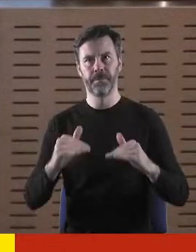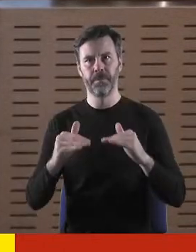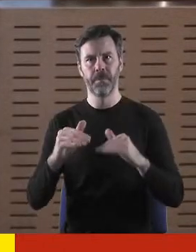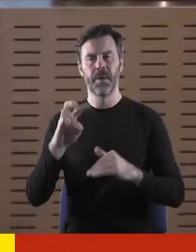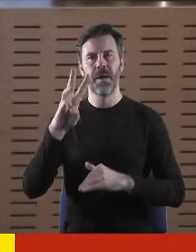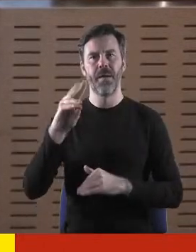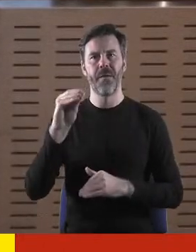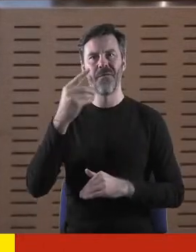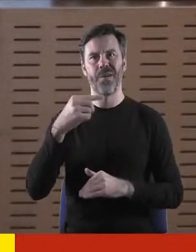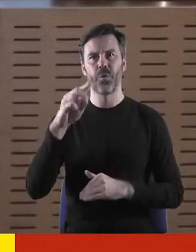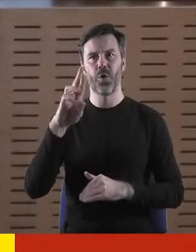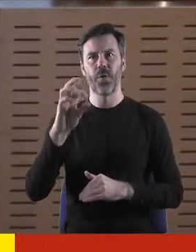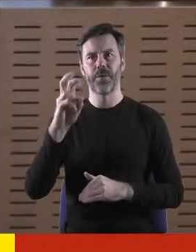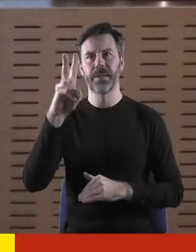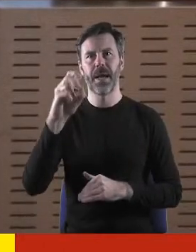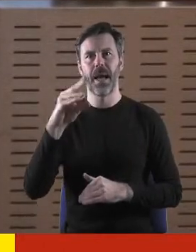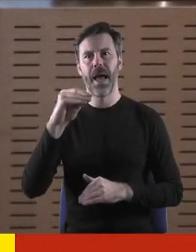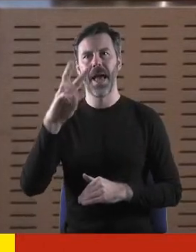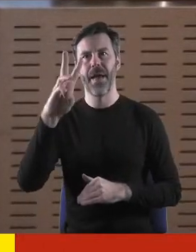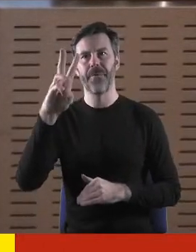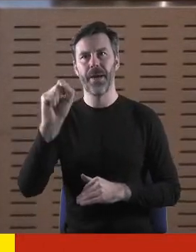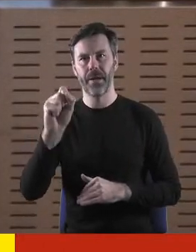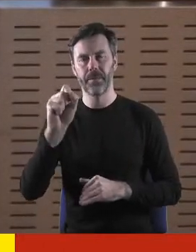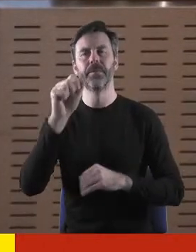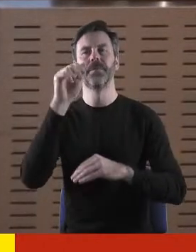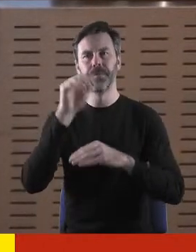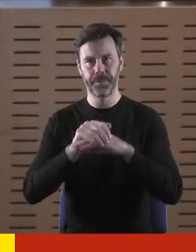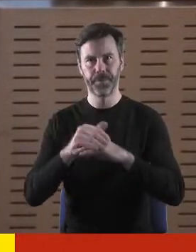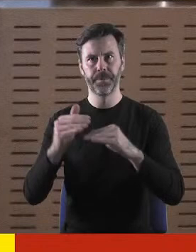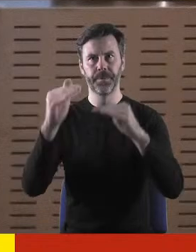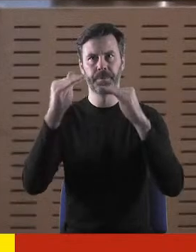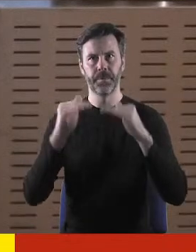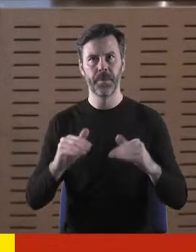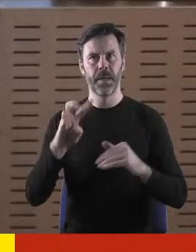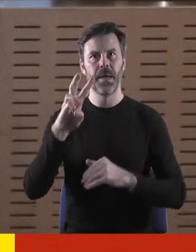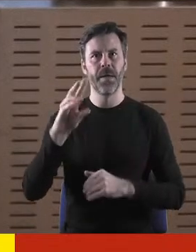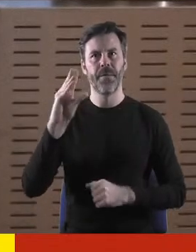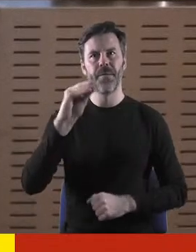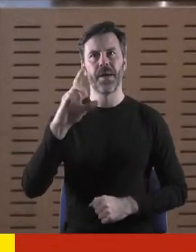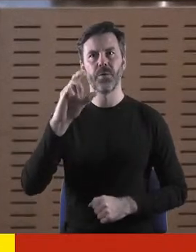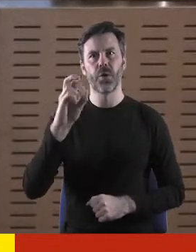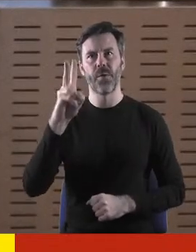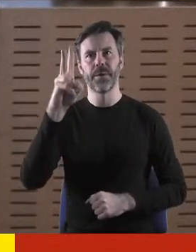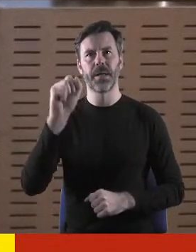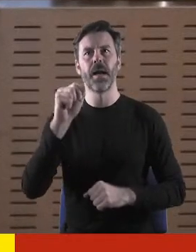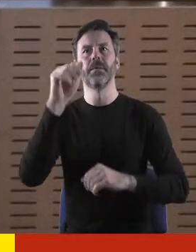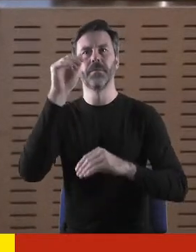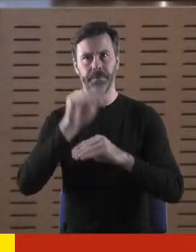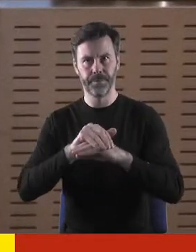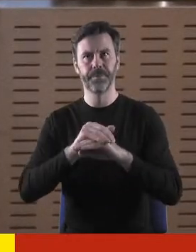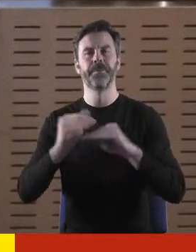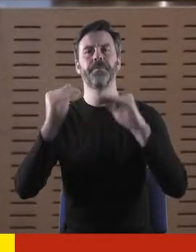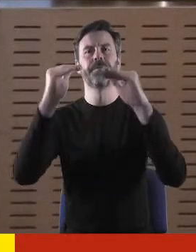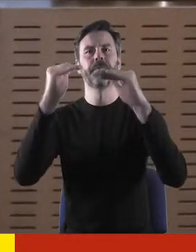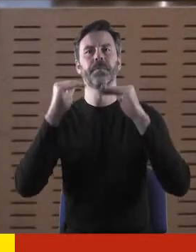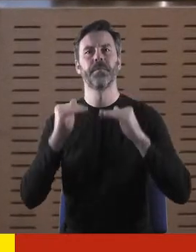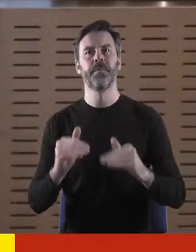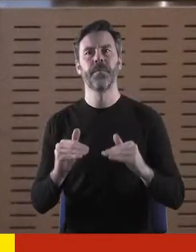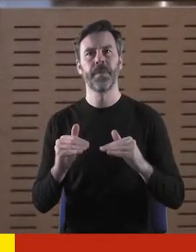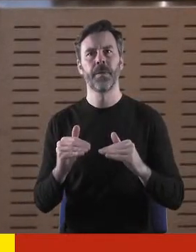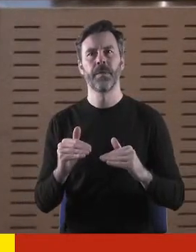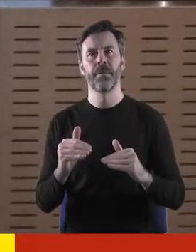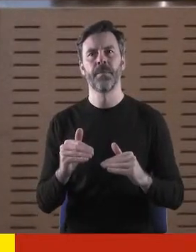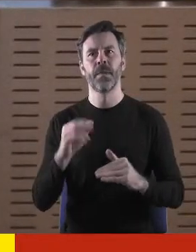Wędrowska. Jestem za. Pani radna Dorota Więckowska. Jestem za. Pan radny Waldemar